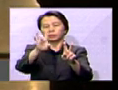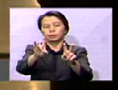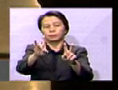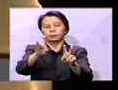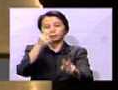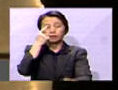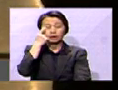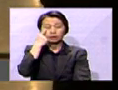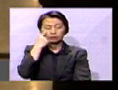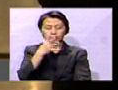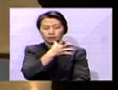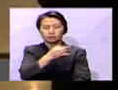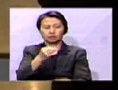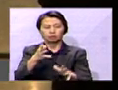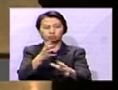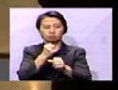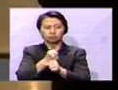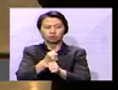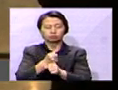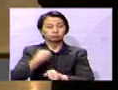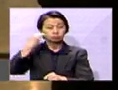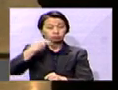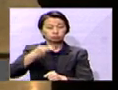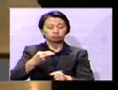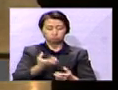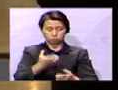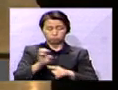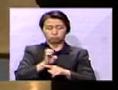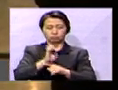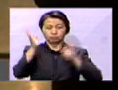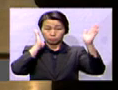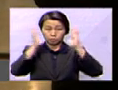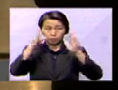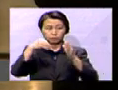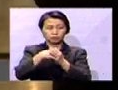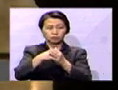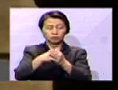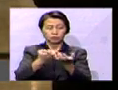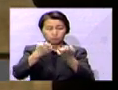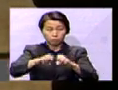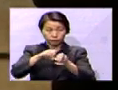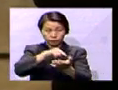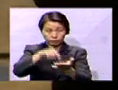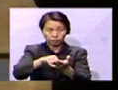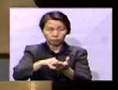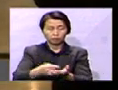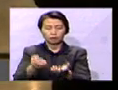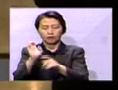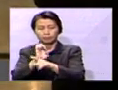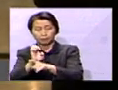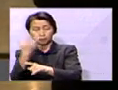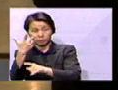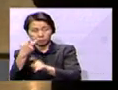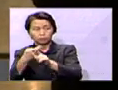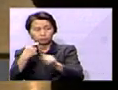242.8 mata sekaligus melakar sejarah emas pertama negara dalam acara ini dan emas ketiga negara